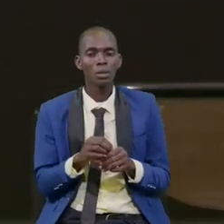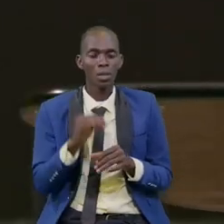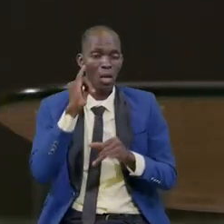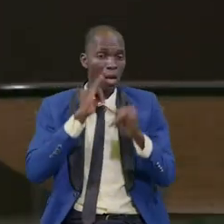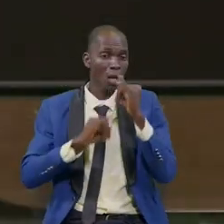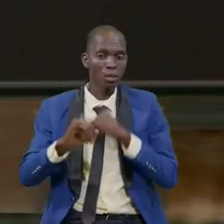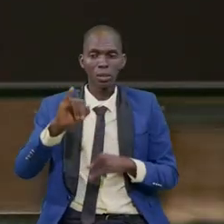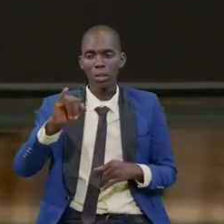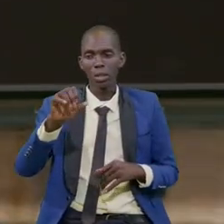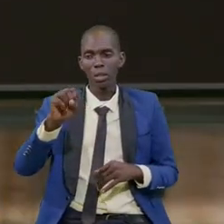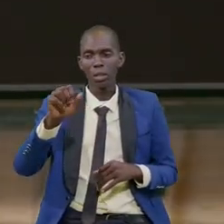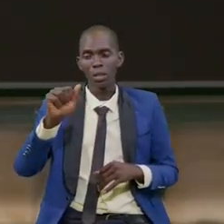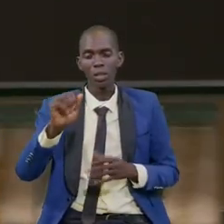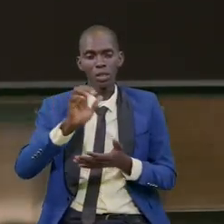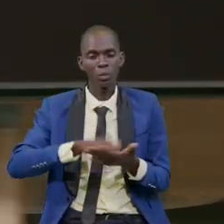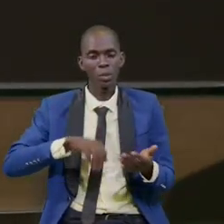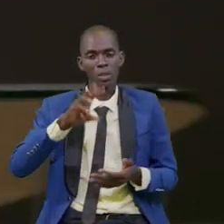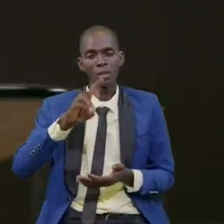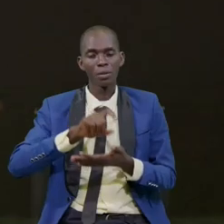Ésaïe chapitre 6.